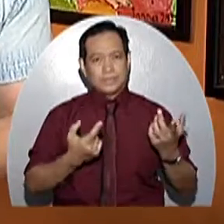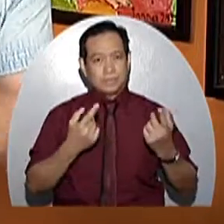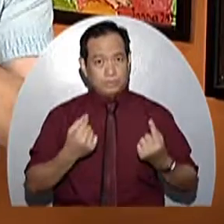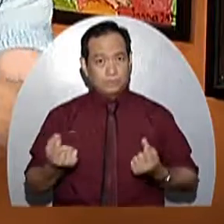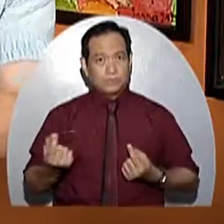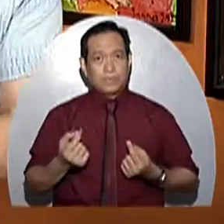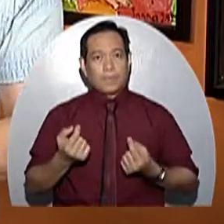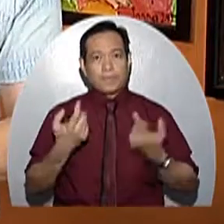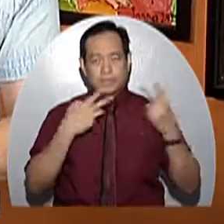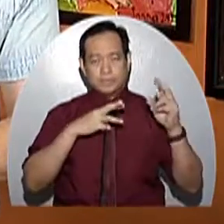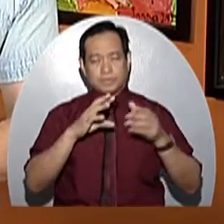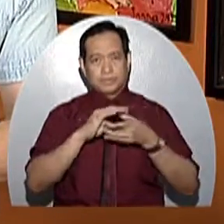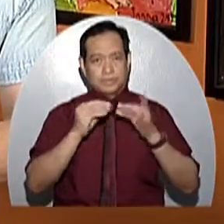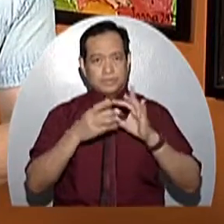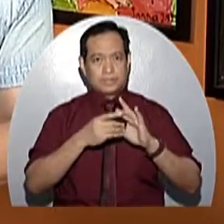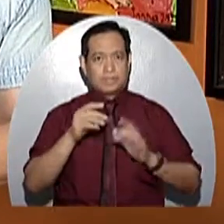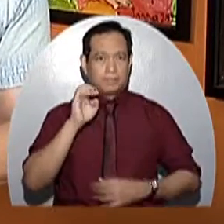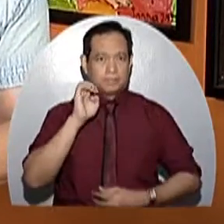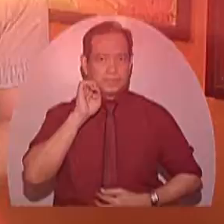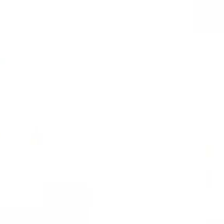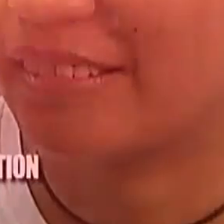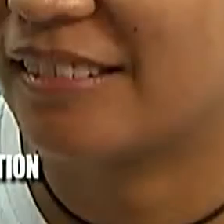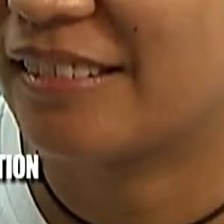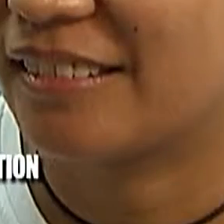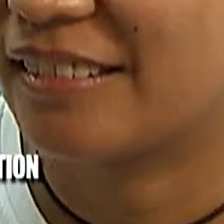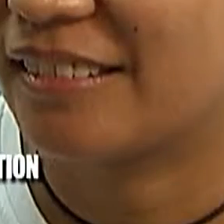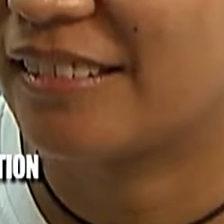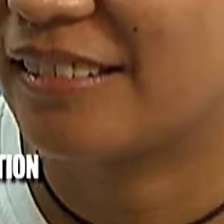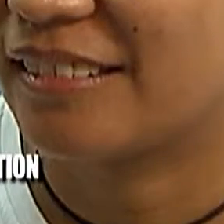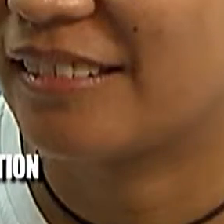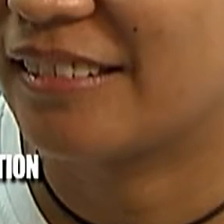niya? Panoorin natin ang kanyang kwento.